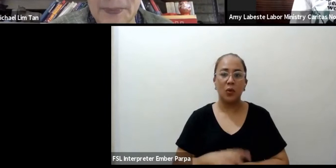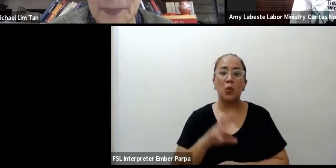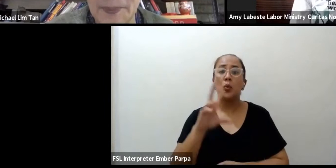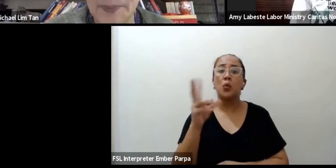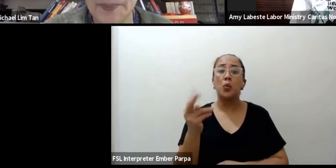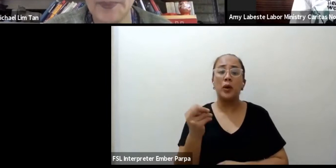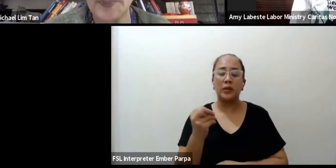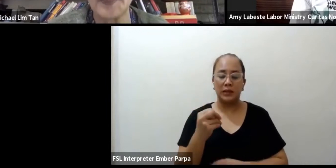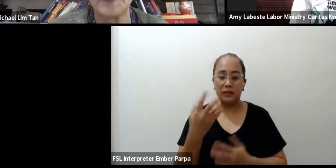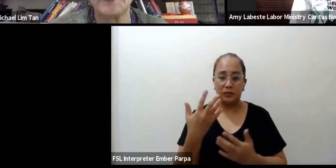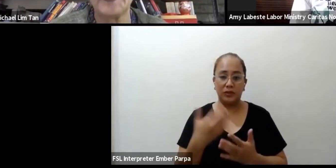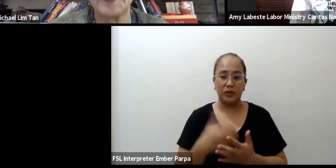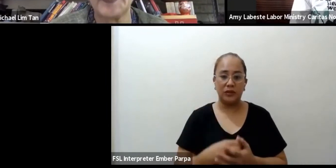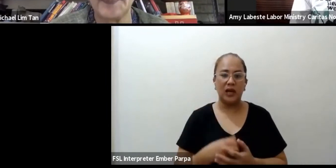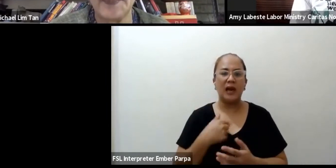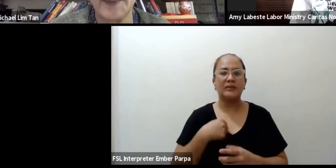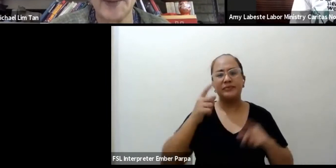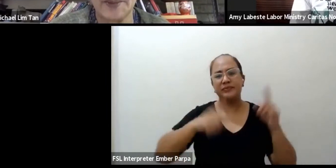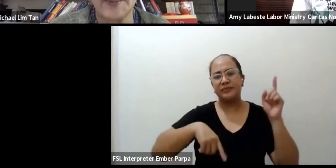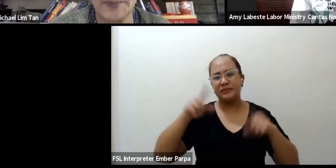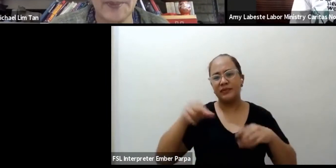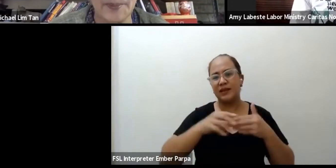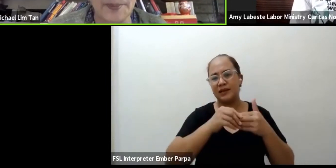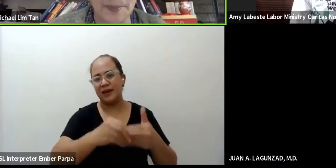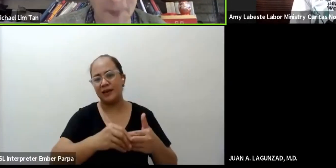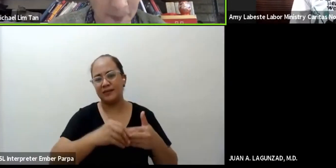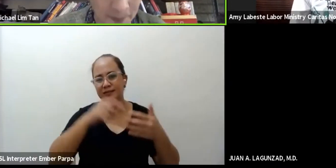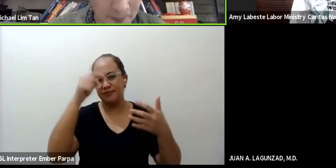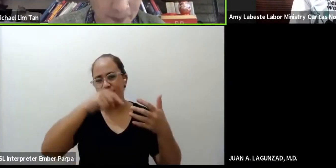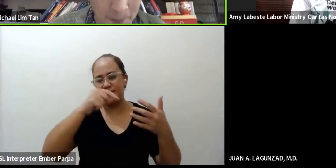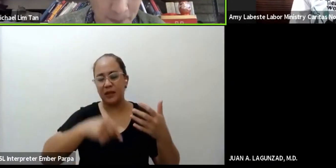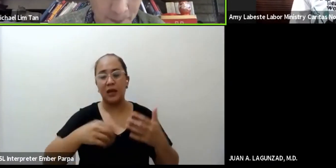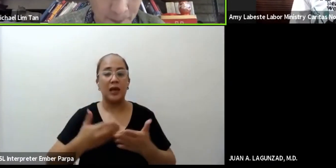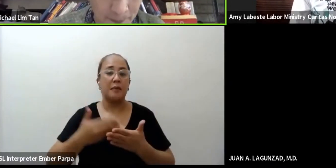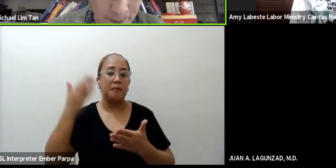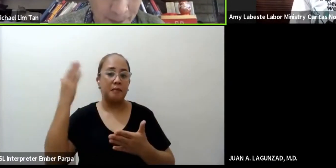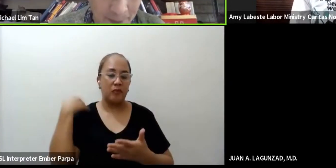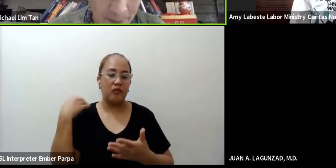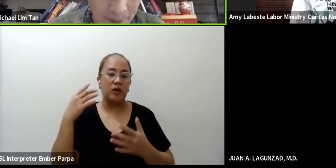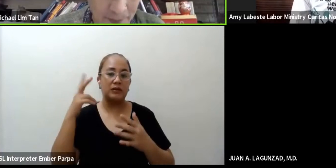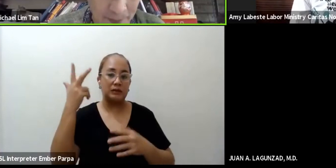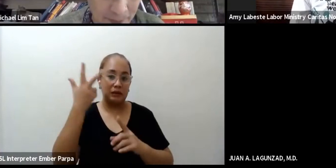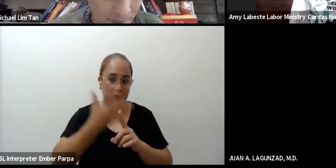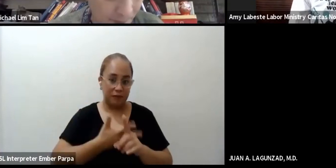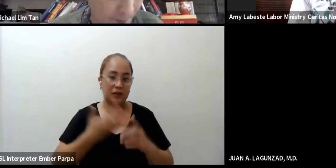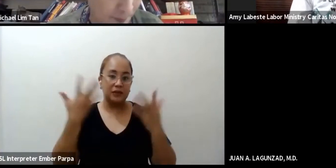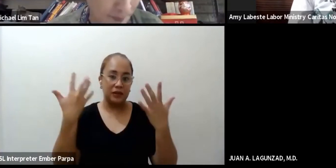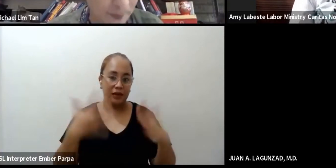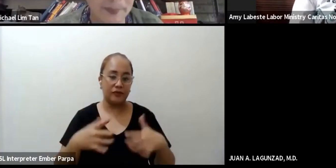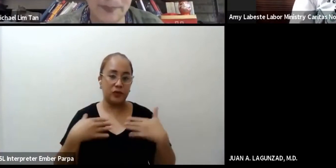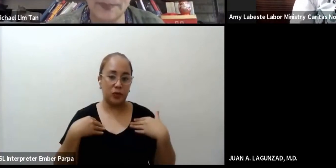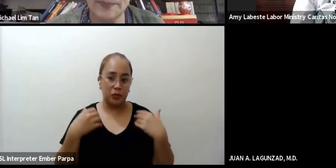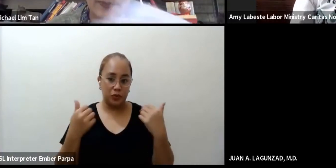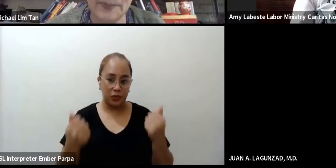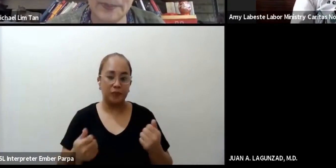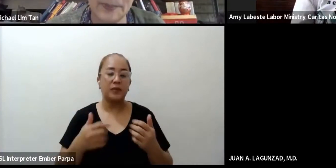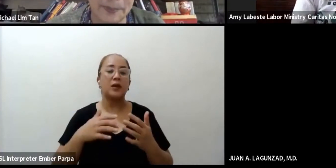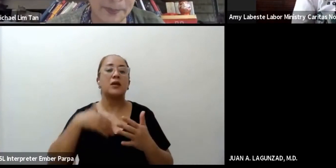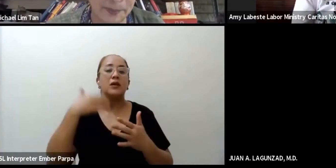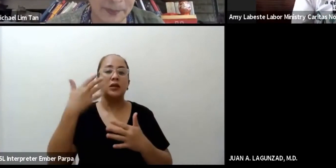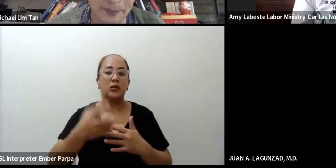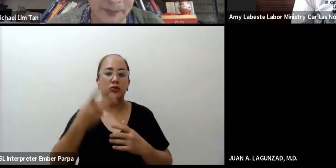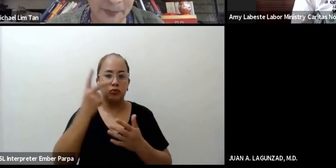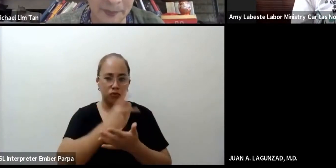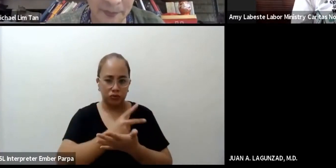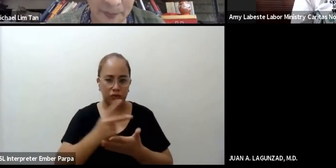recovery. Nagbago-bago din ang guidelines dyan. Dati-rate, sabi nila 3 months after recovery. Tapos naging 2